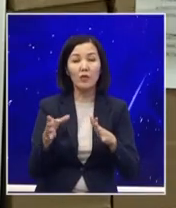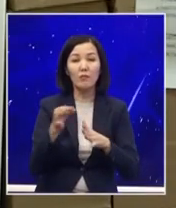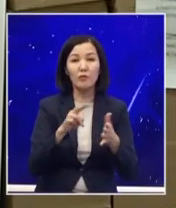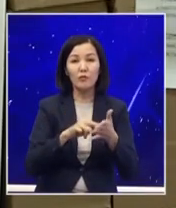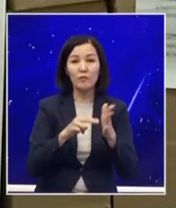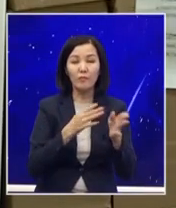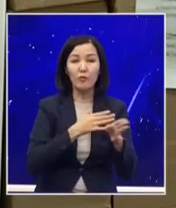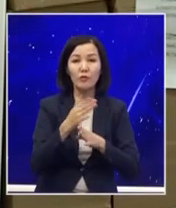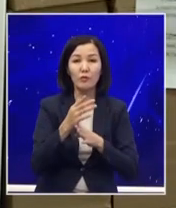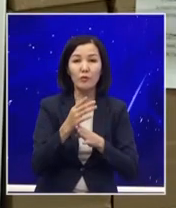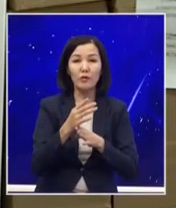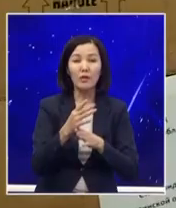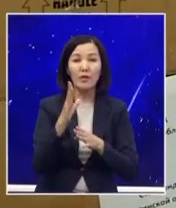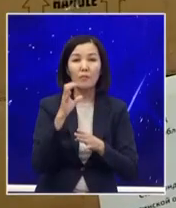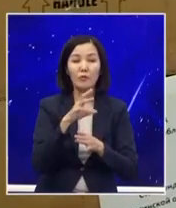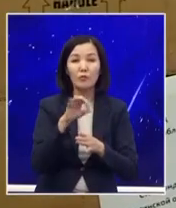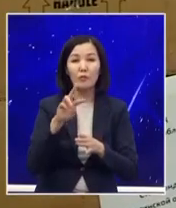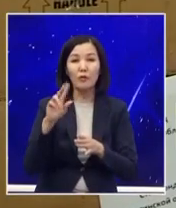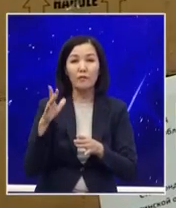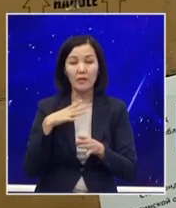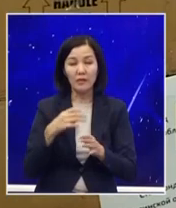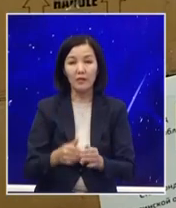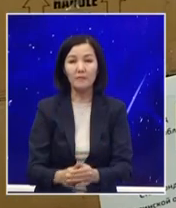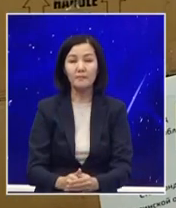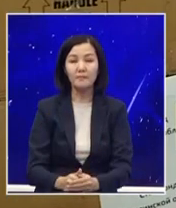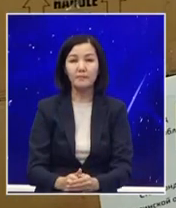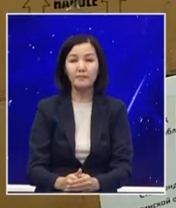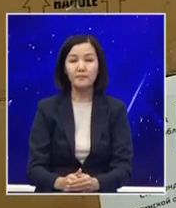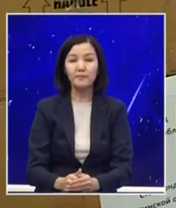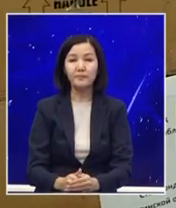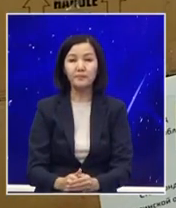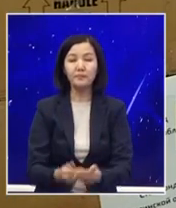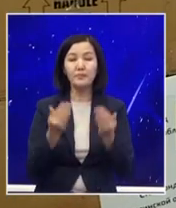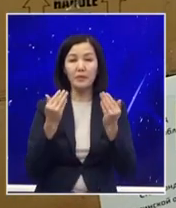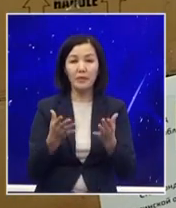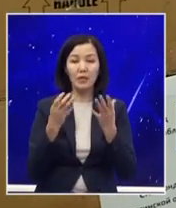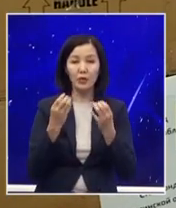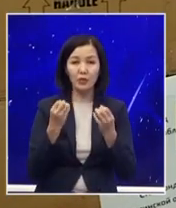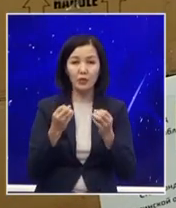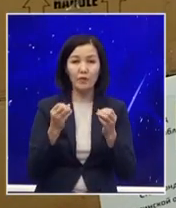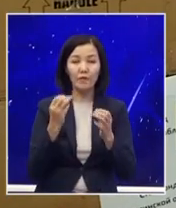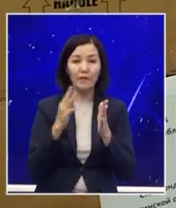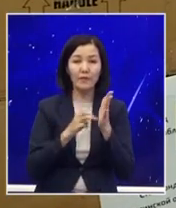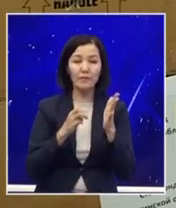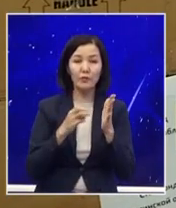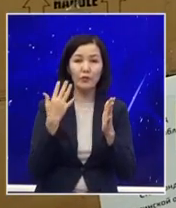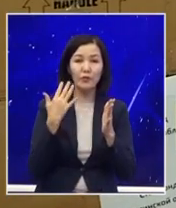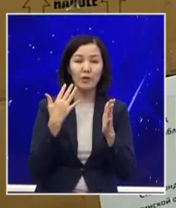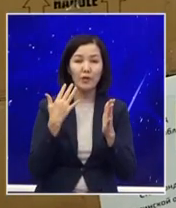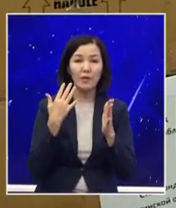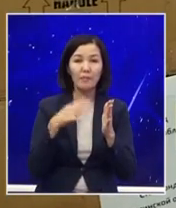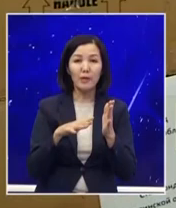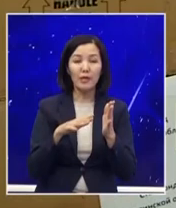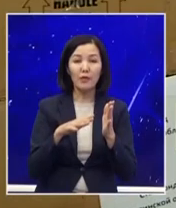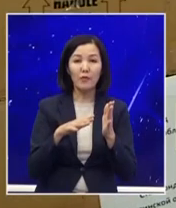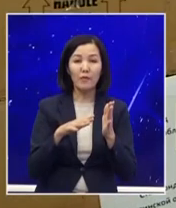бюджета выделено 500 миллионов тенге. Также планируется сейчас на сегодняшний день еще на 800 миллионов увеличить его, и общий